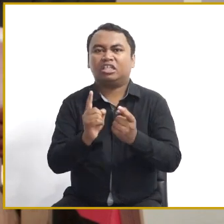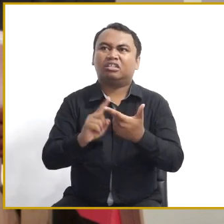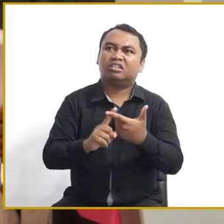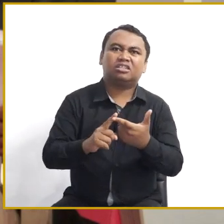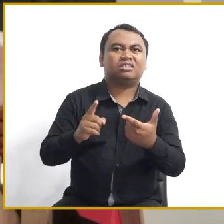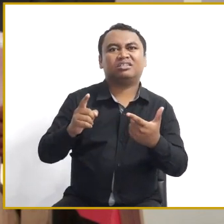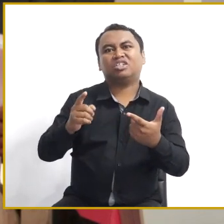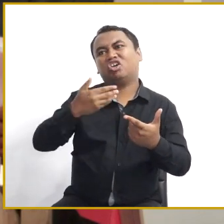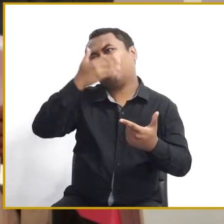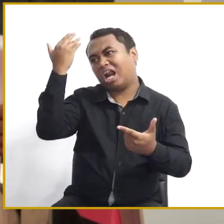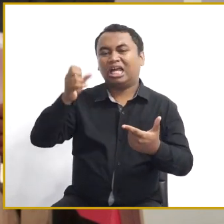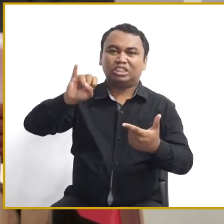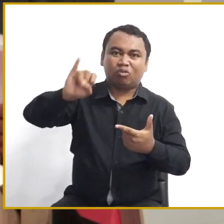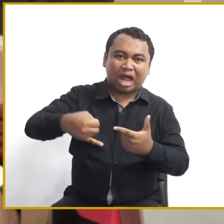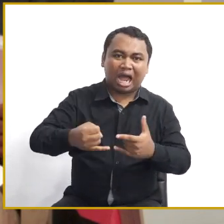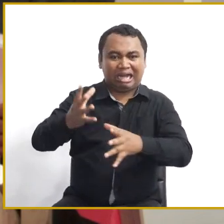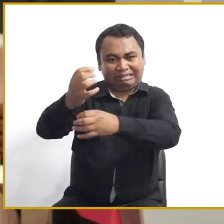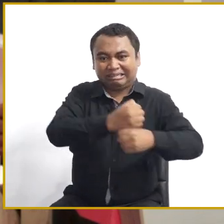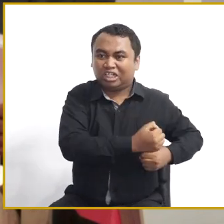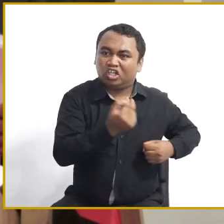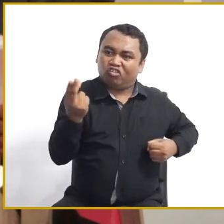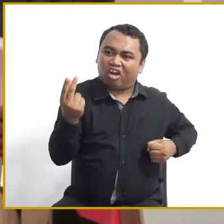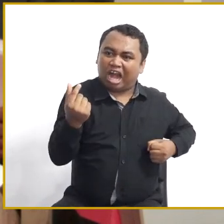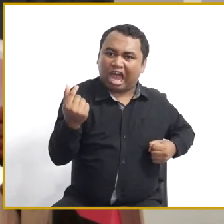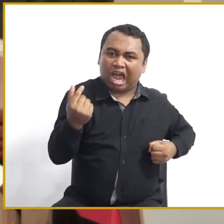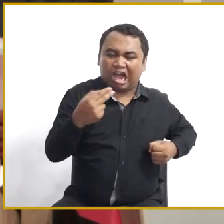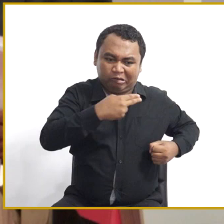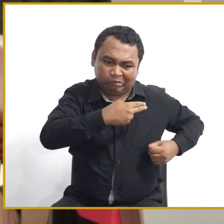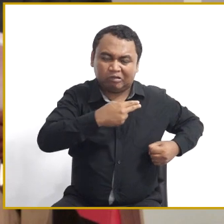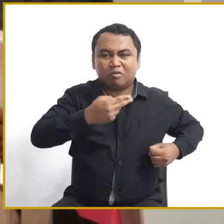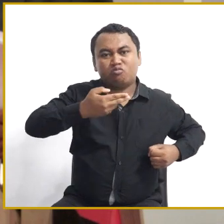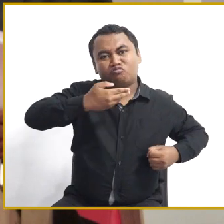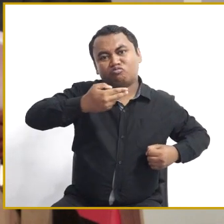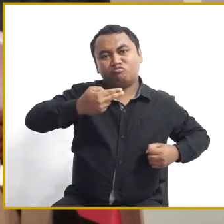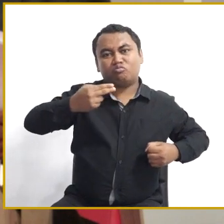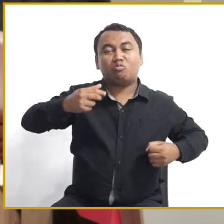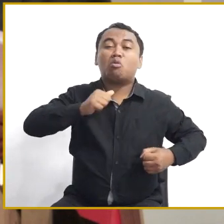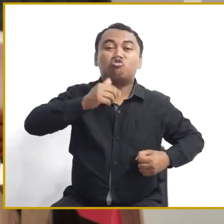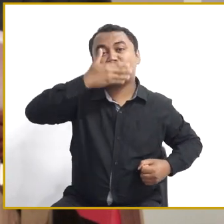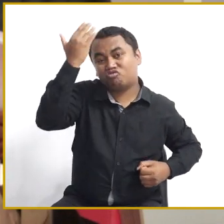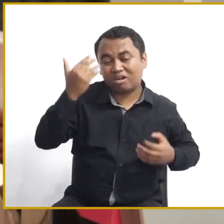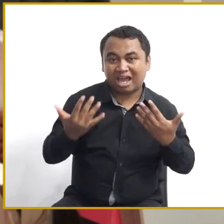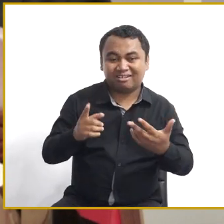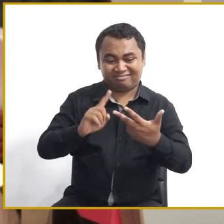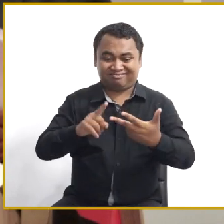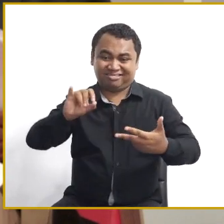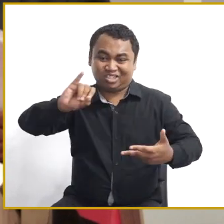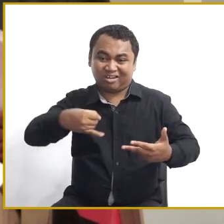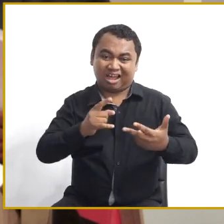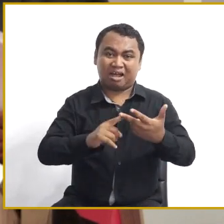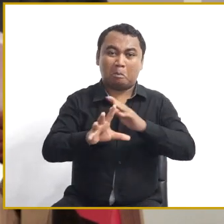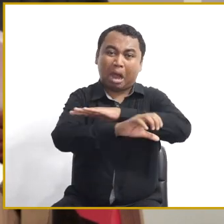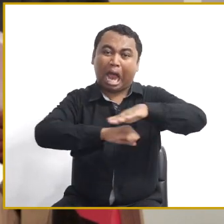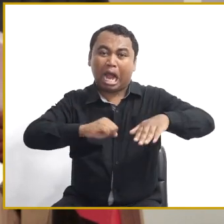resaka kidinampinina nafahana be tato ato ny fanafian'ny dahalo ny ala tromby. Ahoana